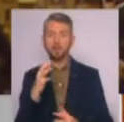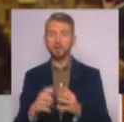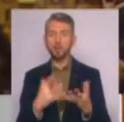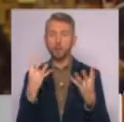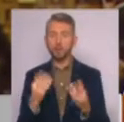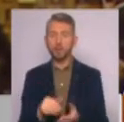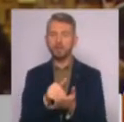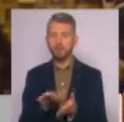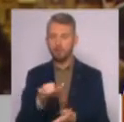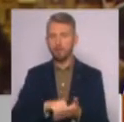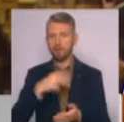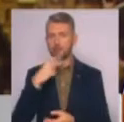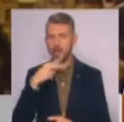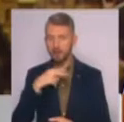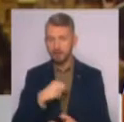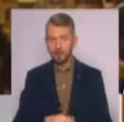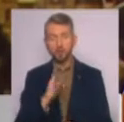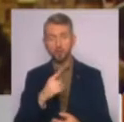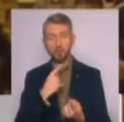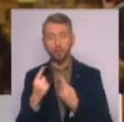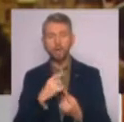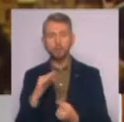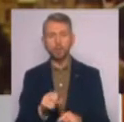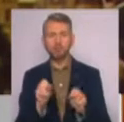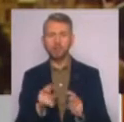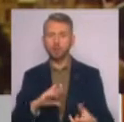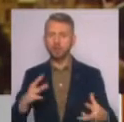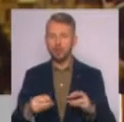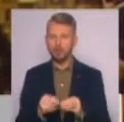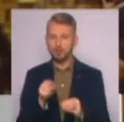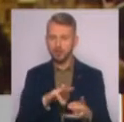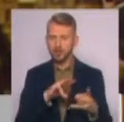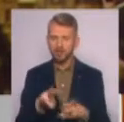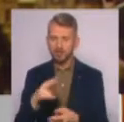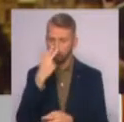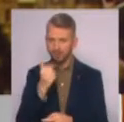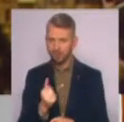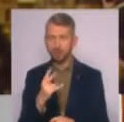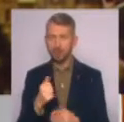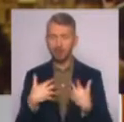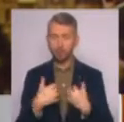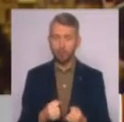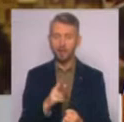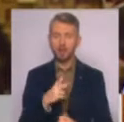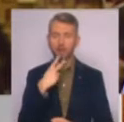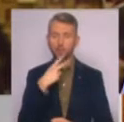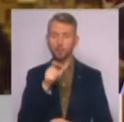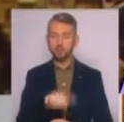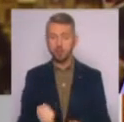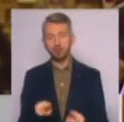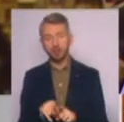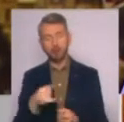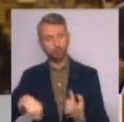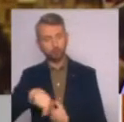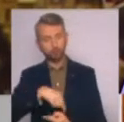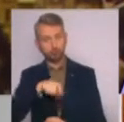день відмови від паління. Говоритимемо про небезпечні наслідки цієї шкідливої звички на здоров'я як курця, так і